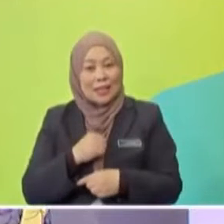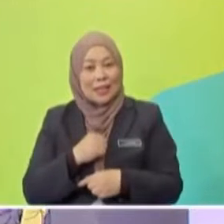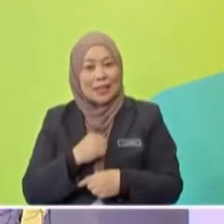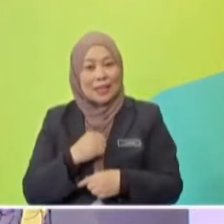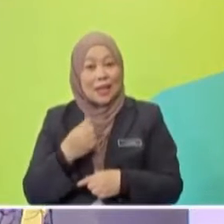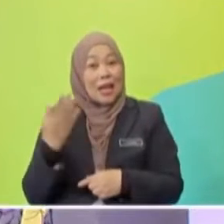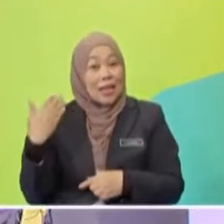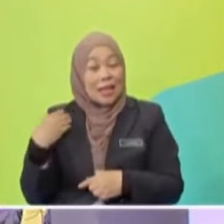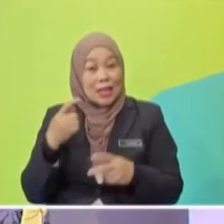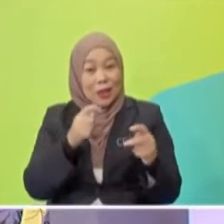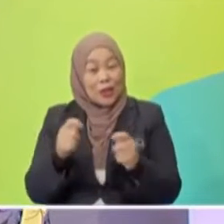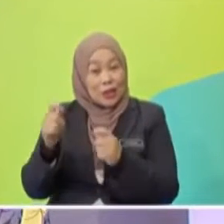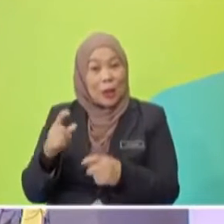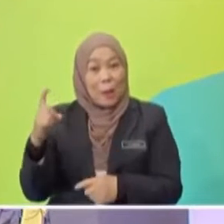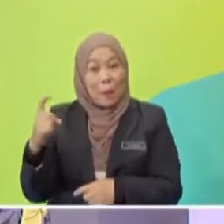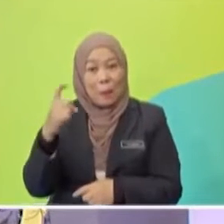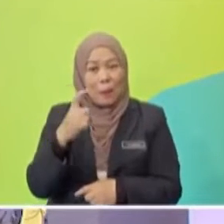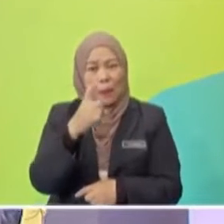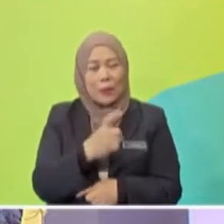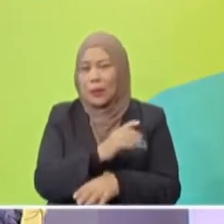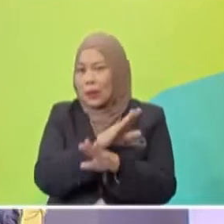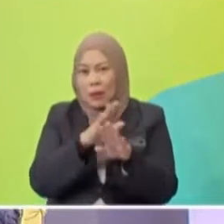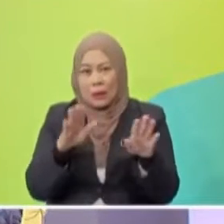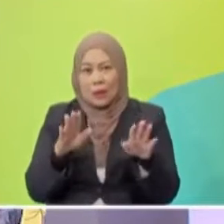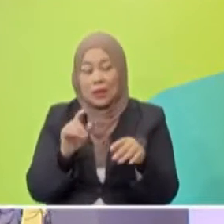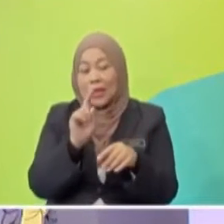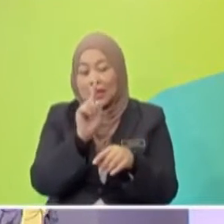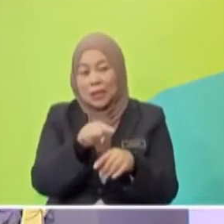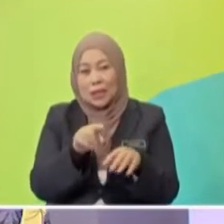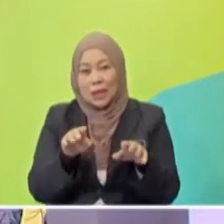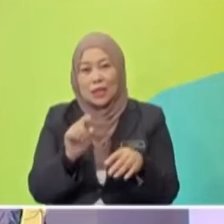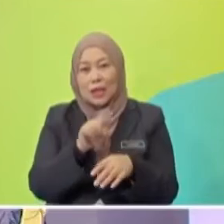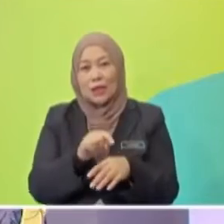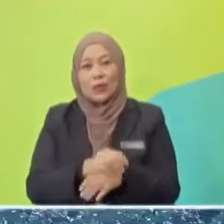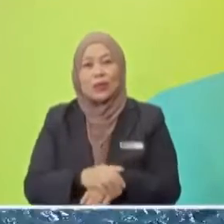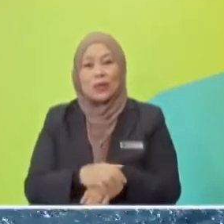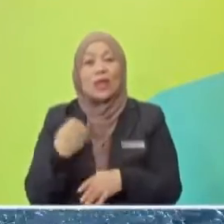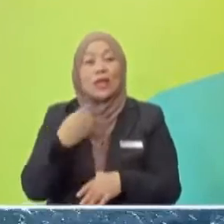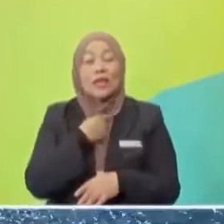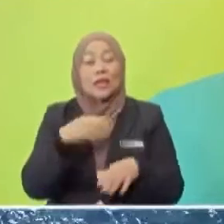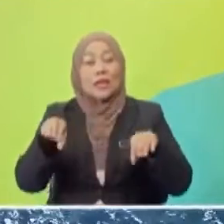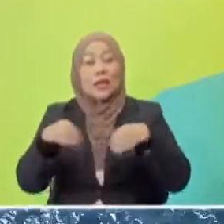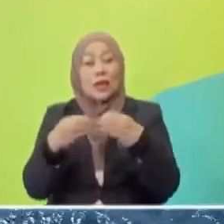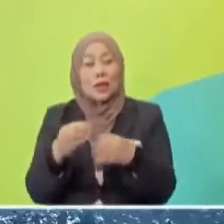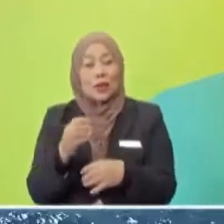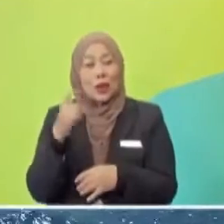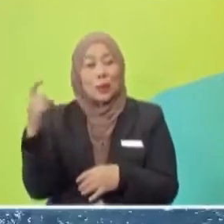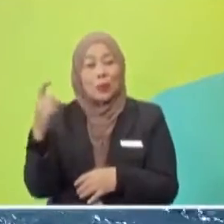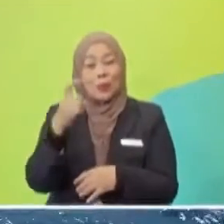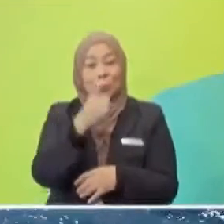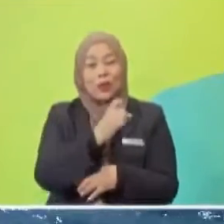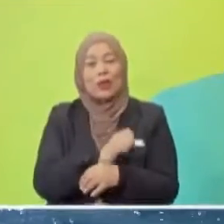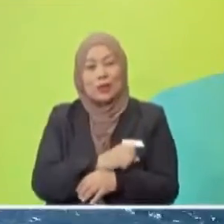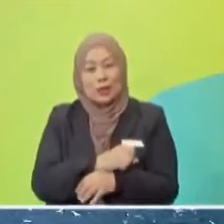sok bergerak dia tak mau bergerak nah ini contoh yang ciptaan manusia seperti jam kita kunci jam dengan